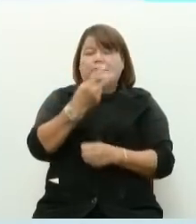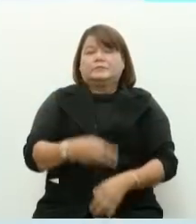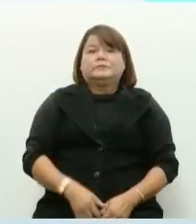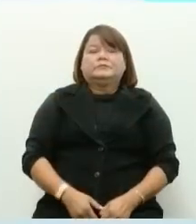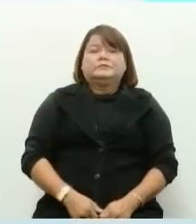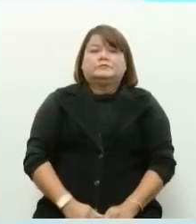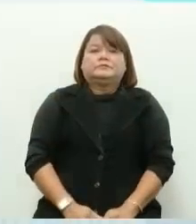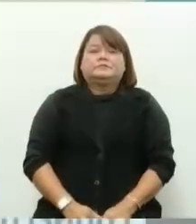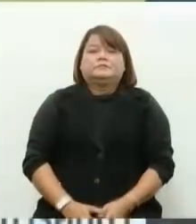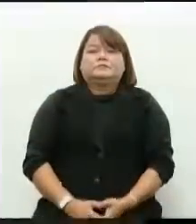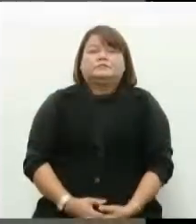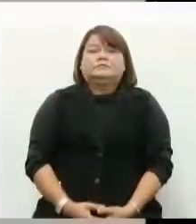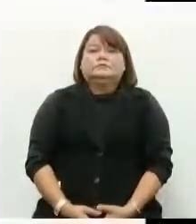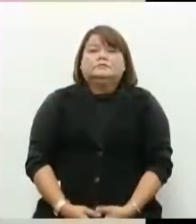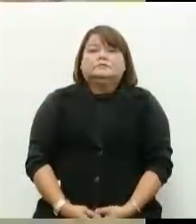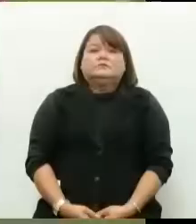พร้อมๆกันค่ะ